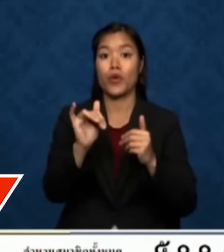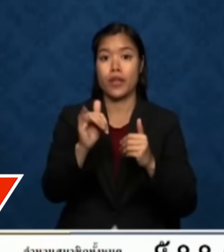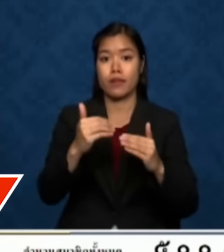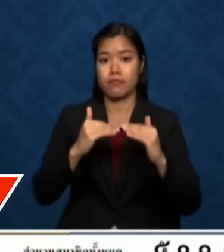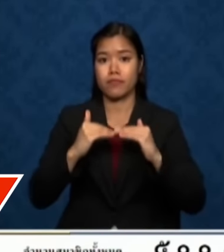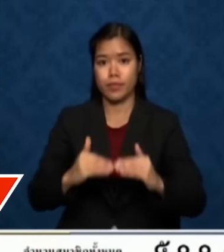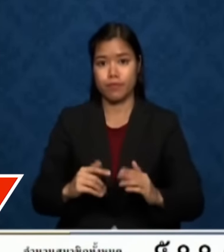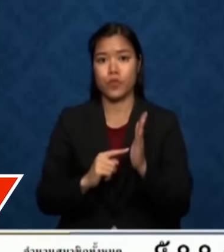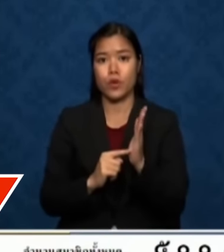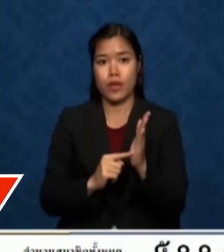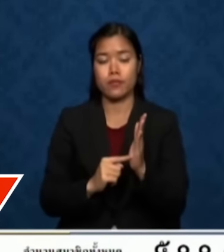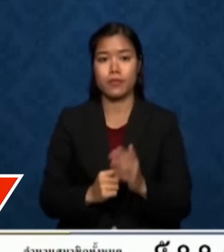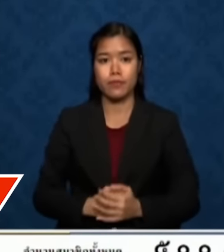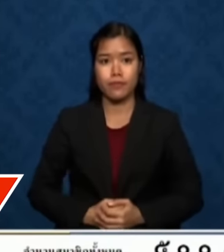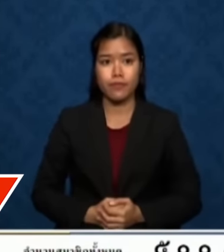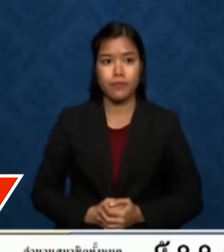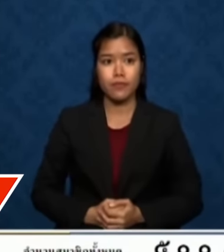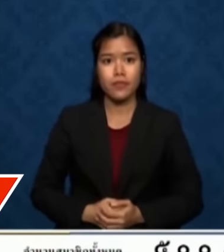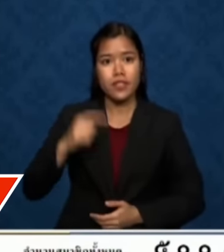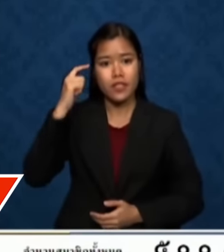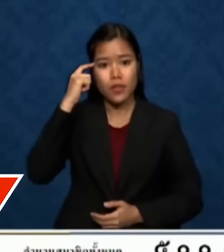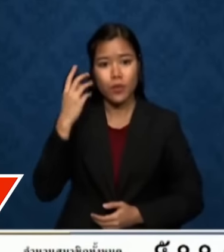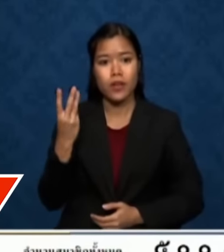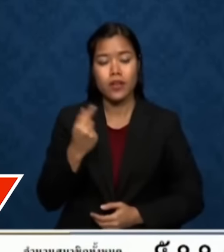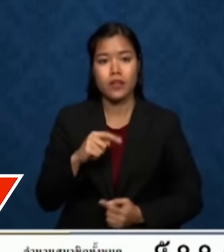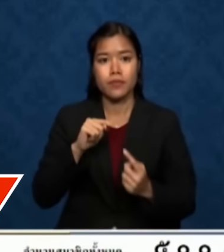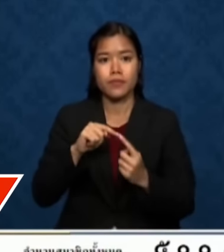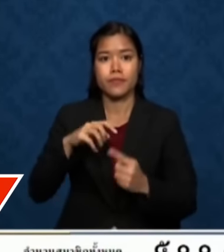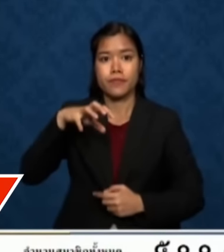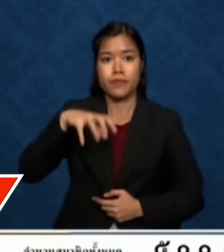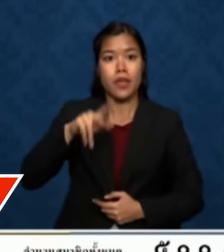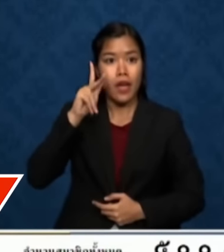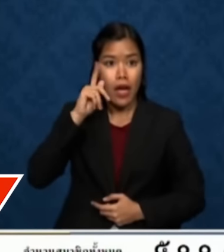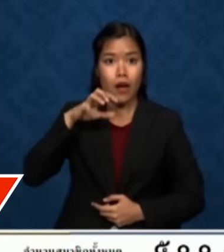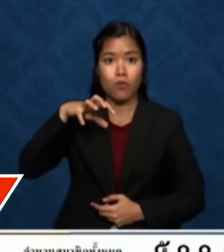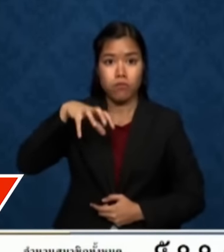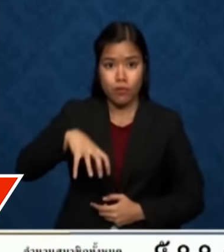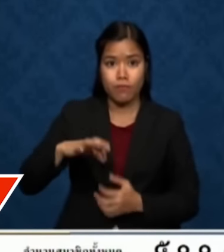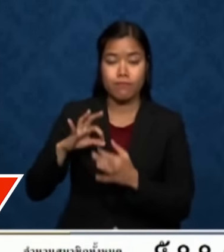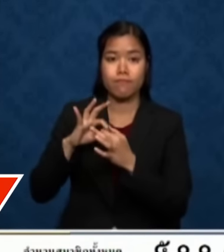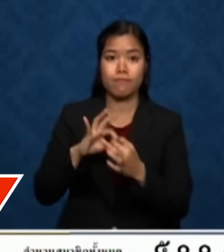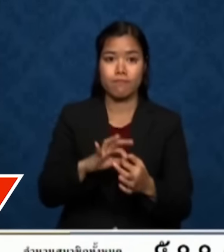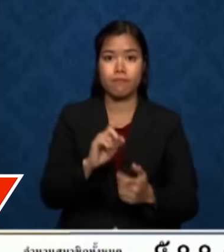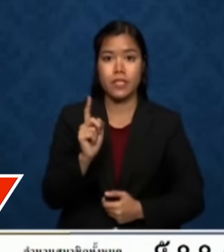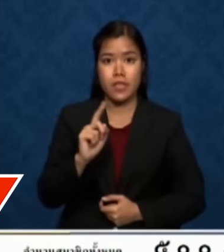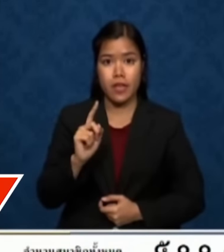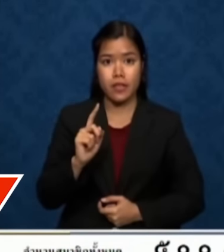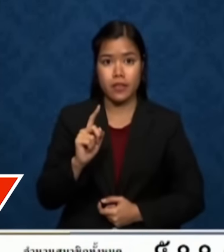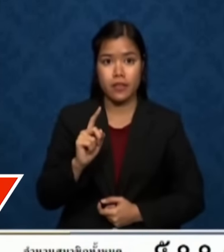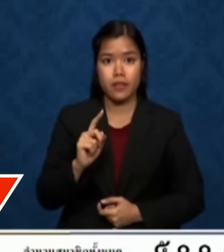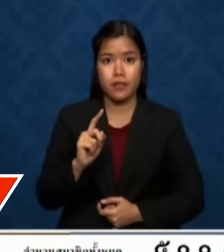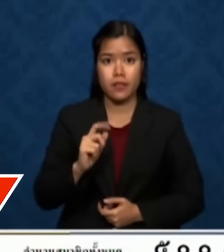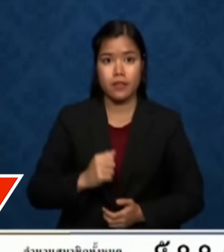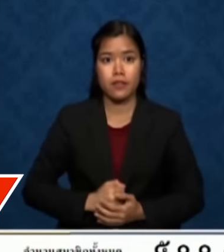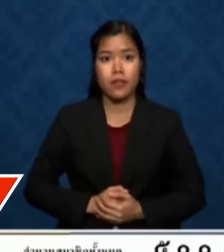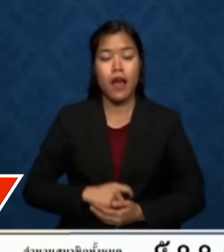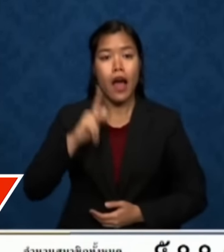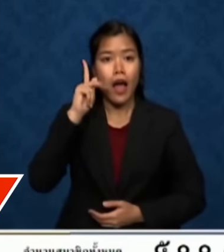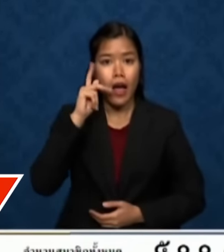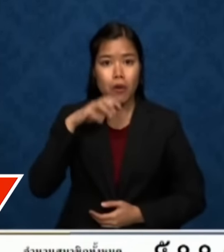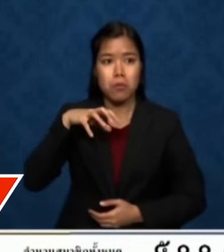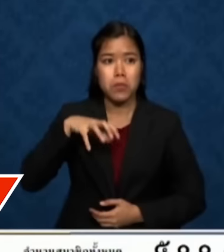านะฮะนี่สงสัยรีบค่ะสำนักข่าวเดอะสแตนดาร์ดลงข่าวเกี่ยวกับพรรคการเมืองพรรคการเมืองหนึ่งที่มีการ